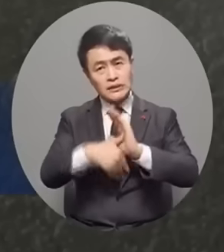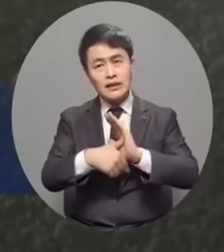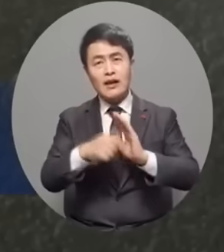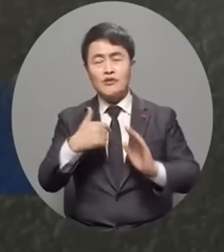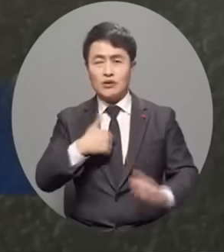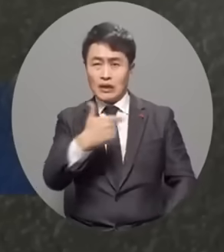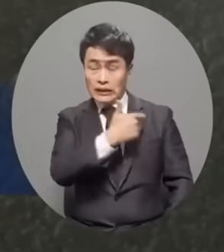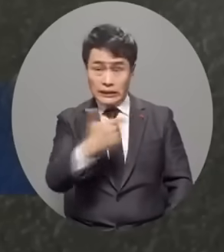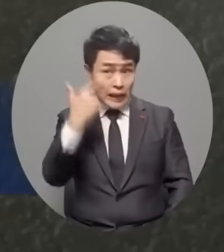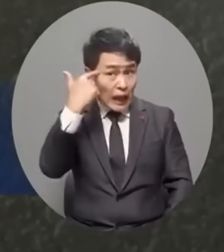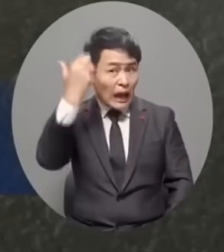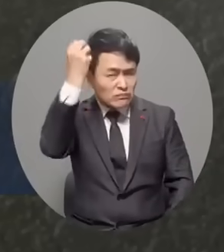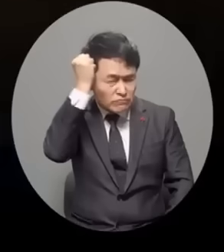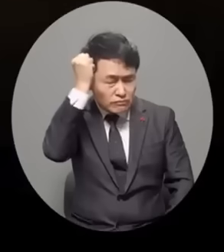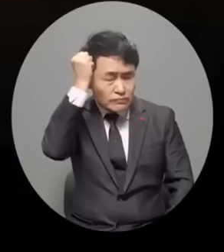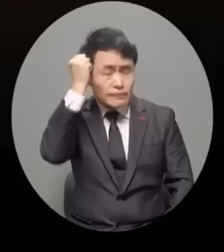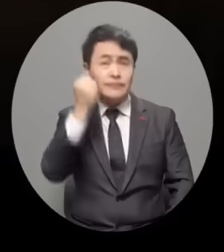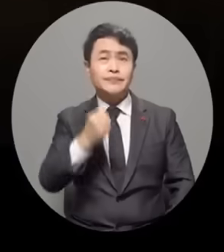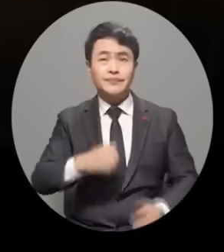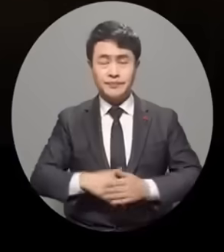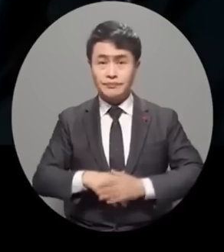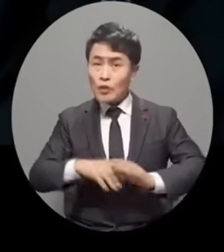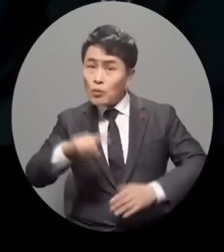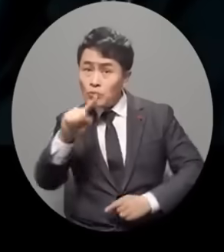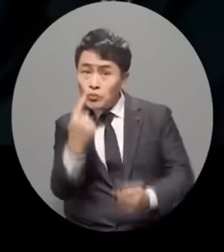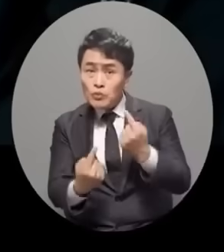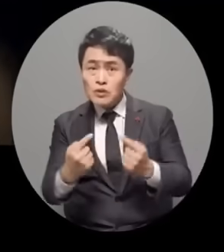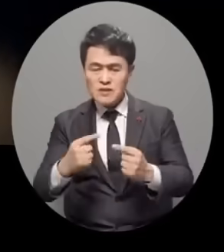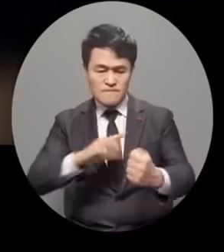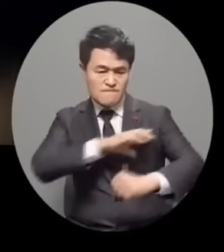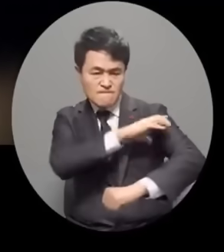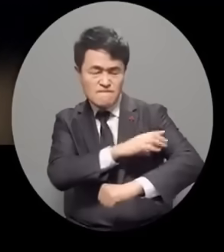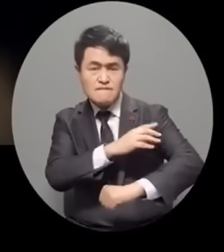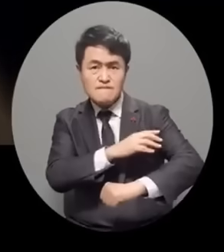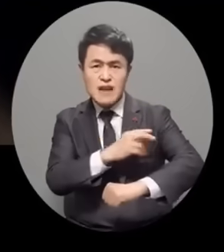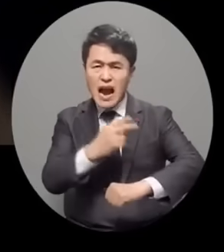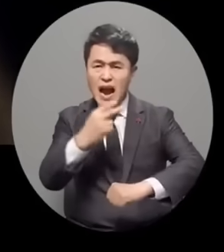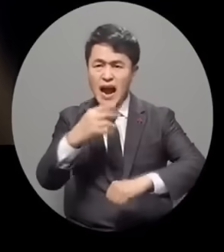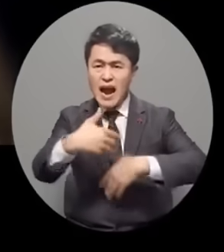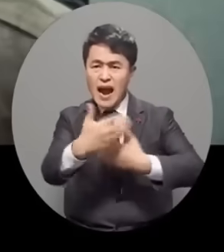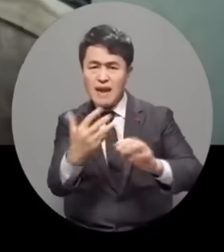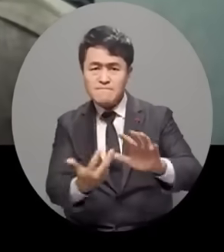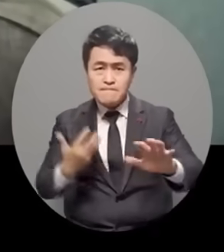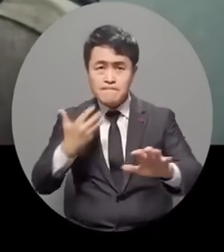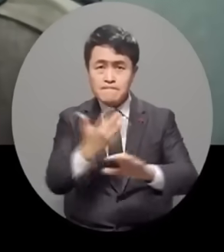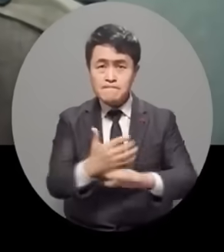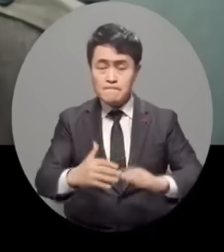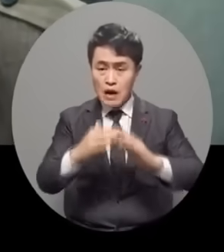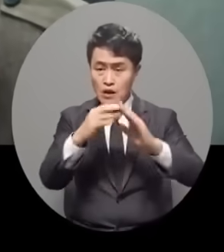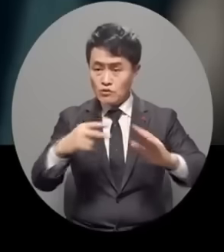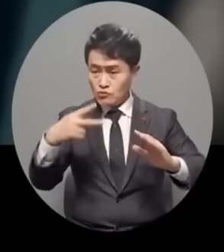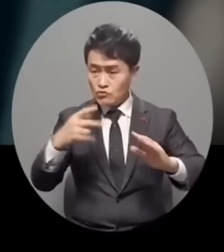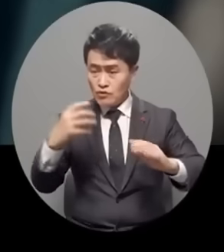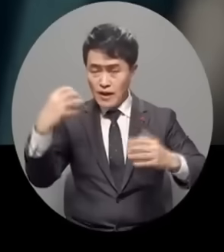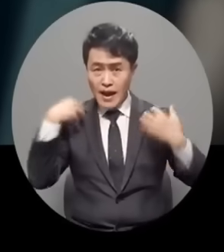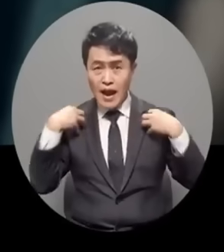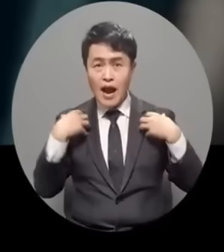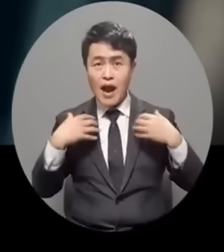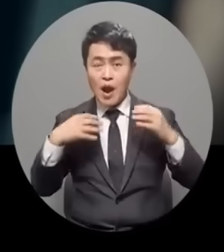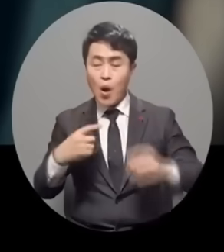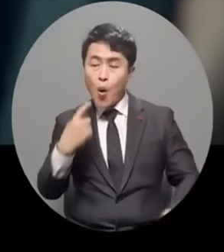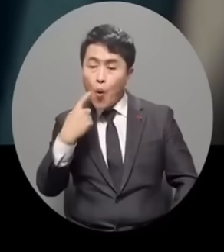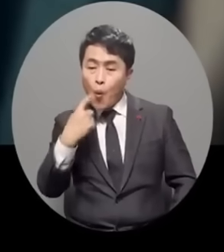크게 각인된 기억이었던 것 같아요. 무엇보다 권력의 눈이 멀어 반란을 일으킨 전두광 역을 맡은 배우